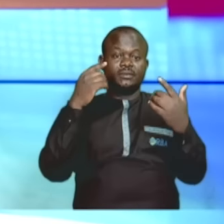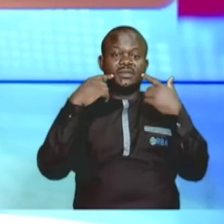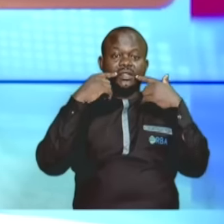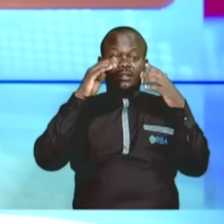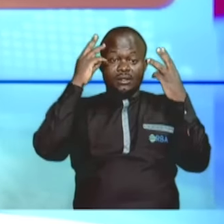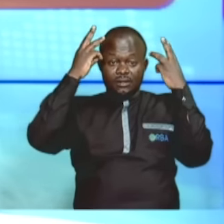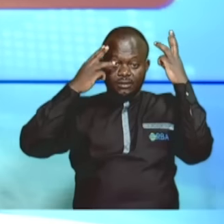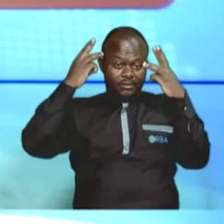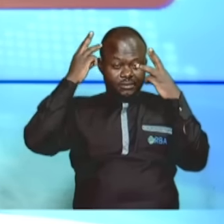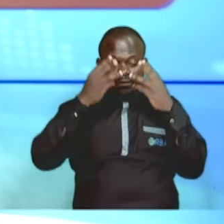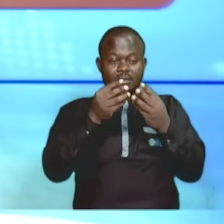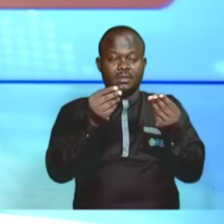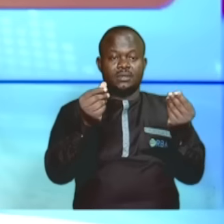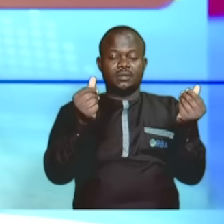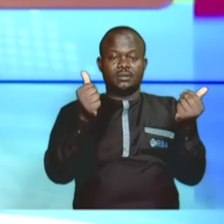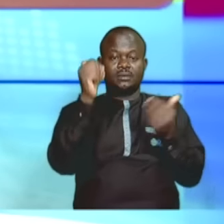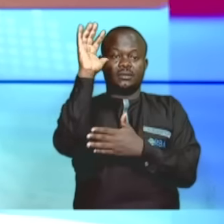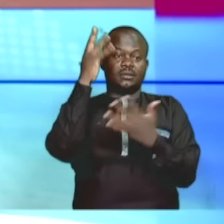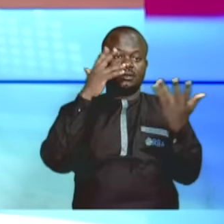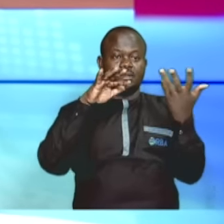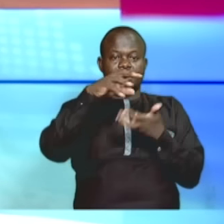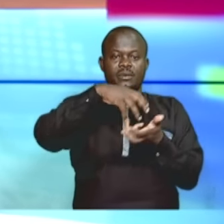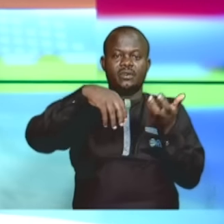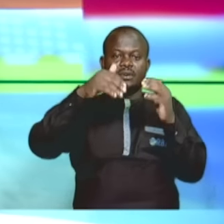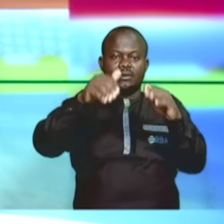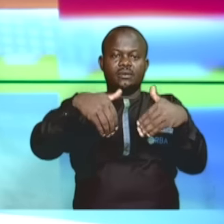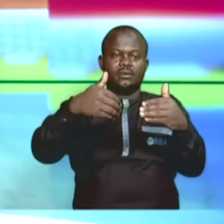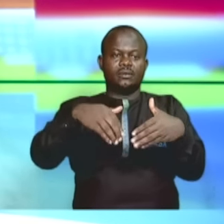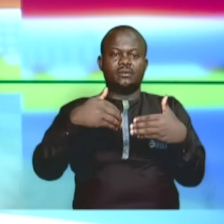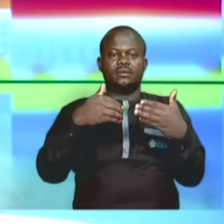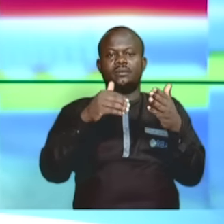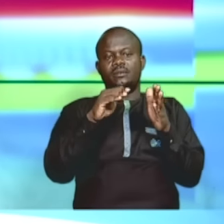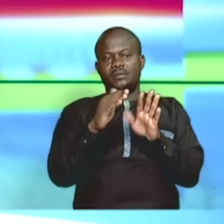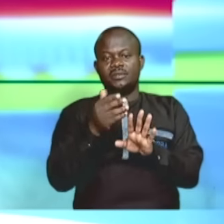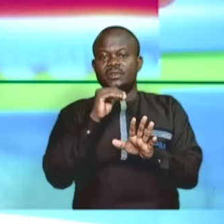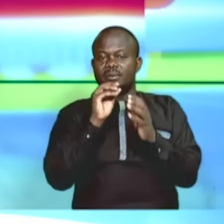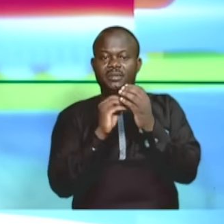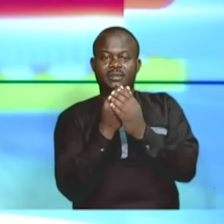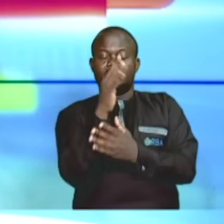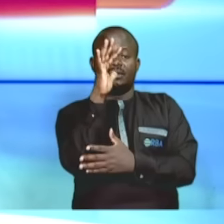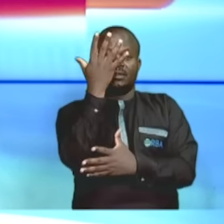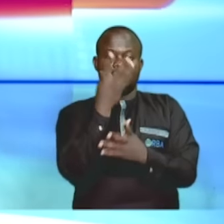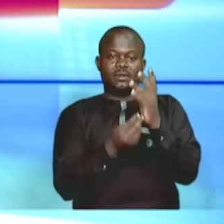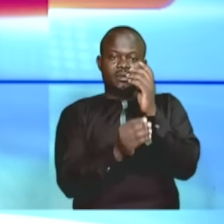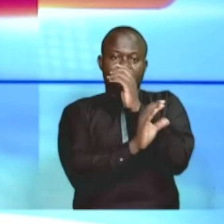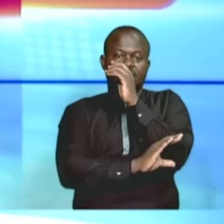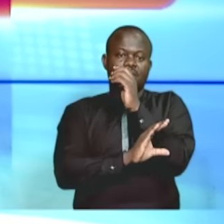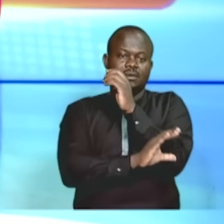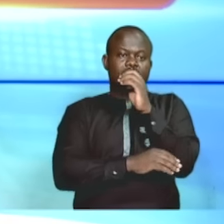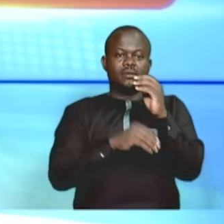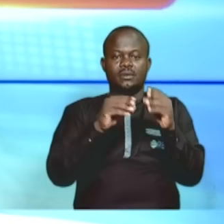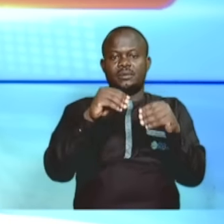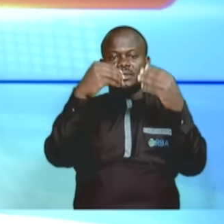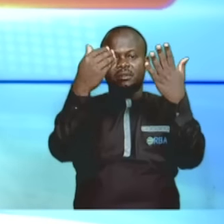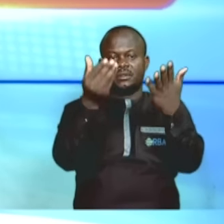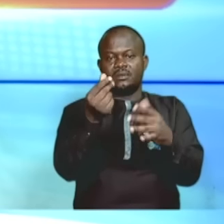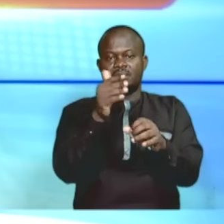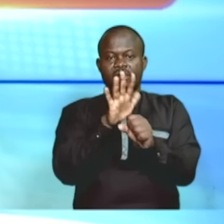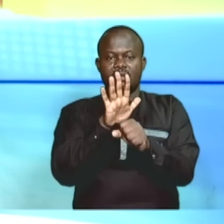zihangayikishijwe n'iyangirika ry'ibiti bivangwa n'imyaka bipfa bitarakura bigahombya igihugu kiba cyabitanzeho